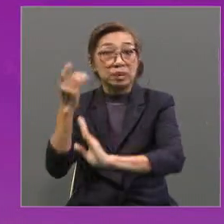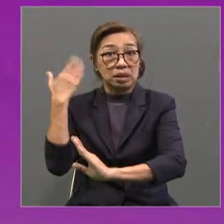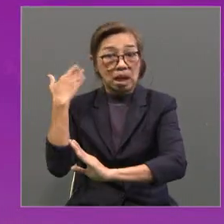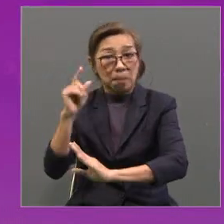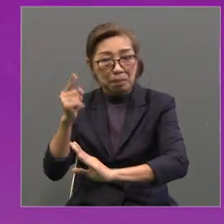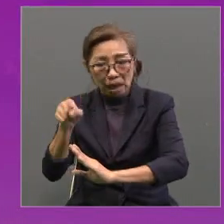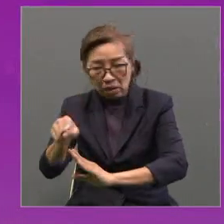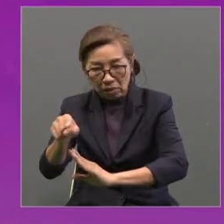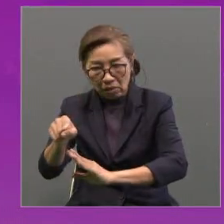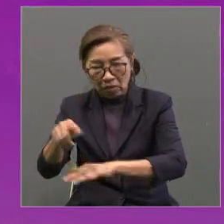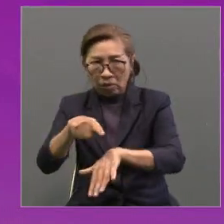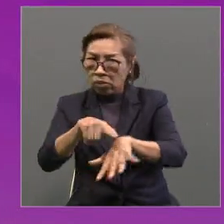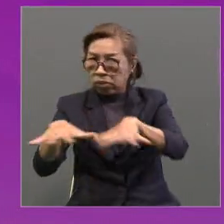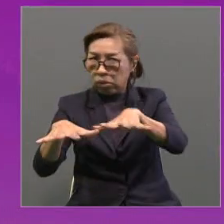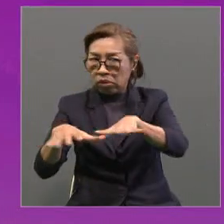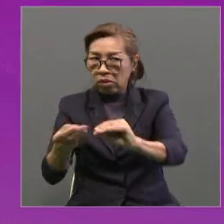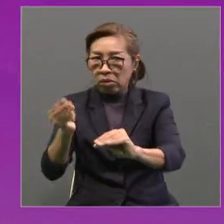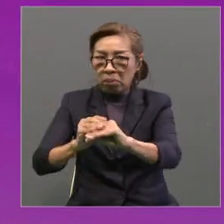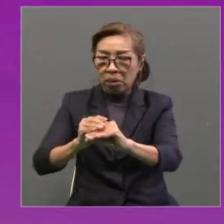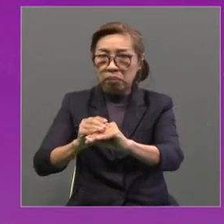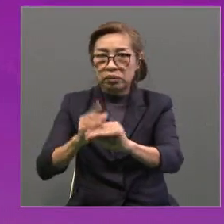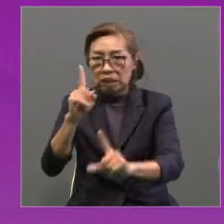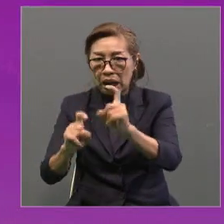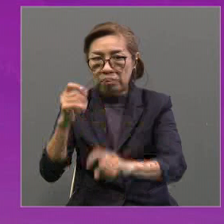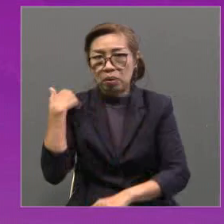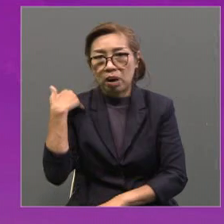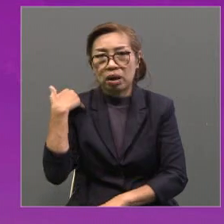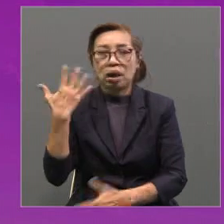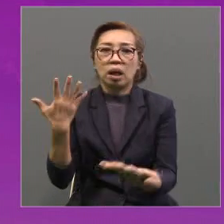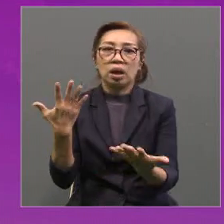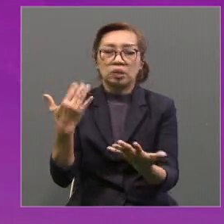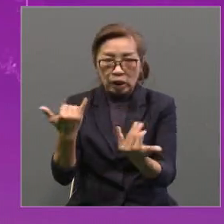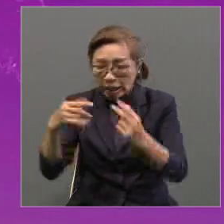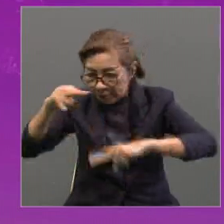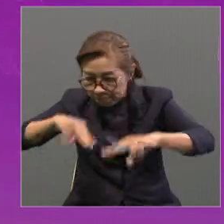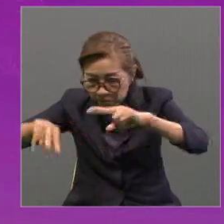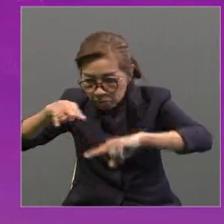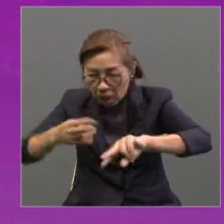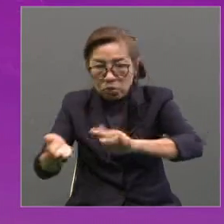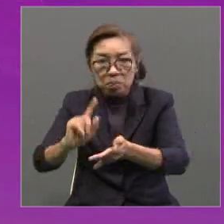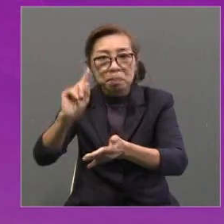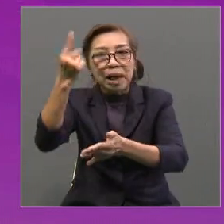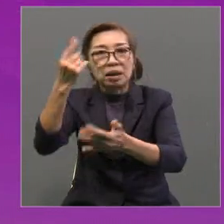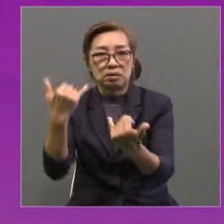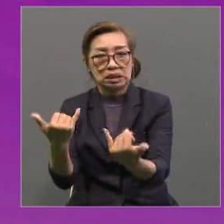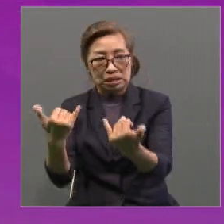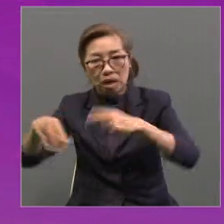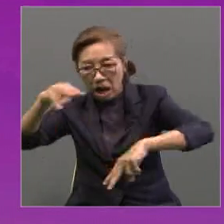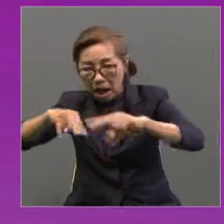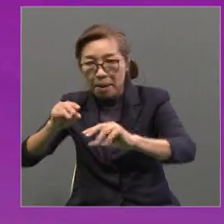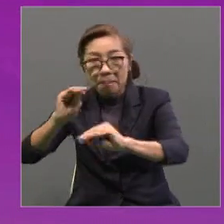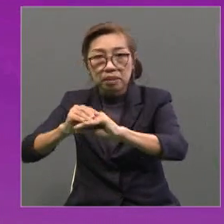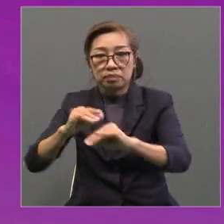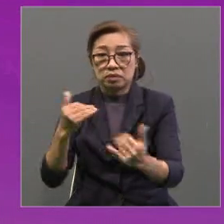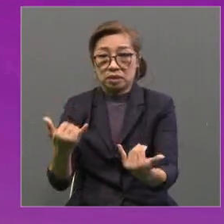ที่ผ่านมามันจะส่งผลกระทบให้มีผู้เสียชีวิตเพิ่มเติมไหมตอนนี้ภารกิจก็กำลังเร่งค้นหาเป็นการค้นหาร่างของผู้เสียชีวิตเพิ่ม